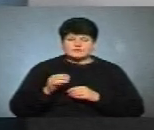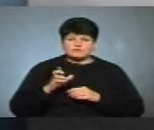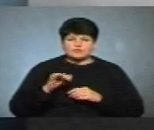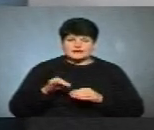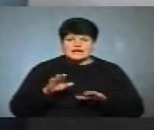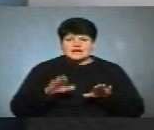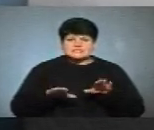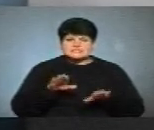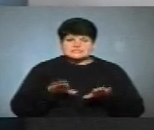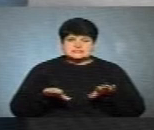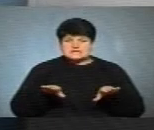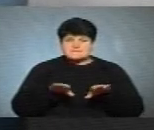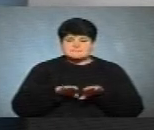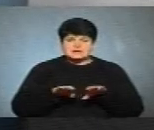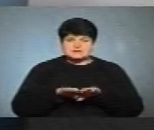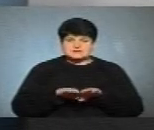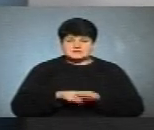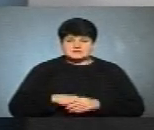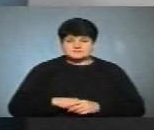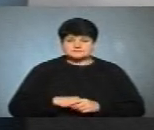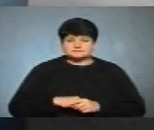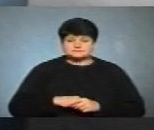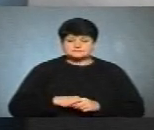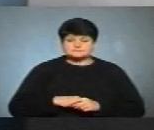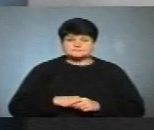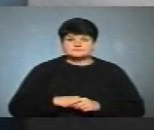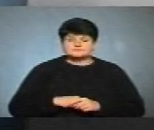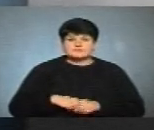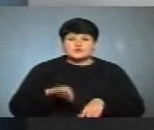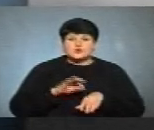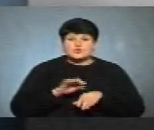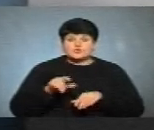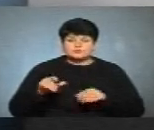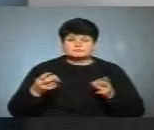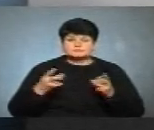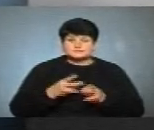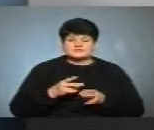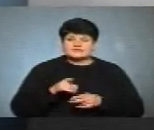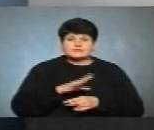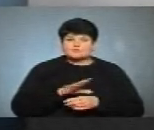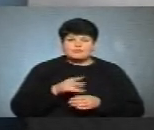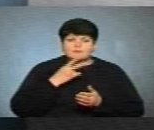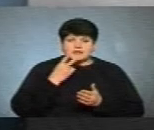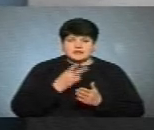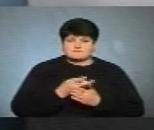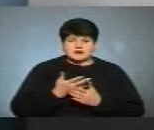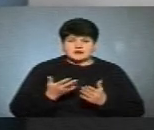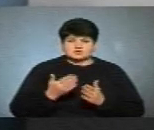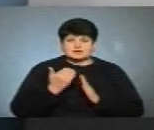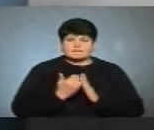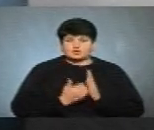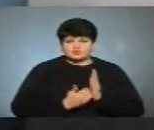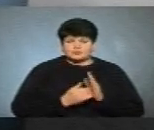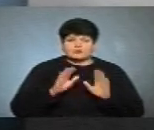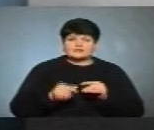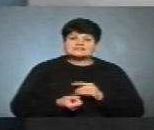цієї цитокінової бурі. Хворим доводилося, він не був передбачений в протоколі.